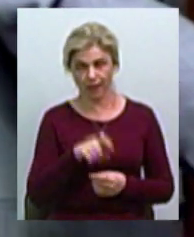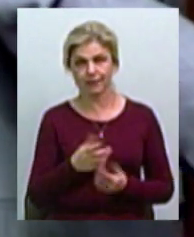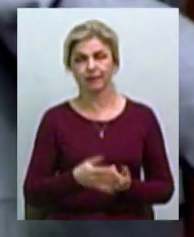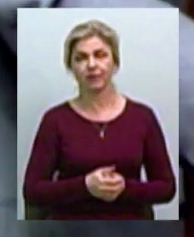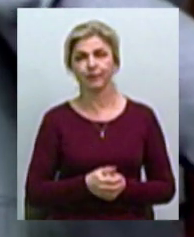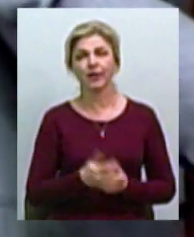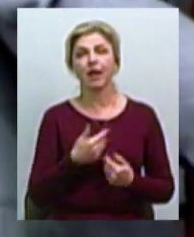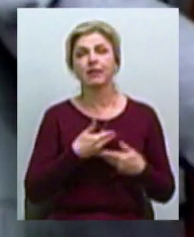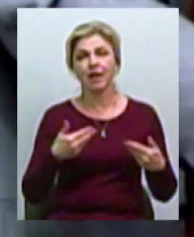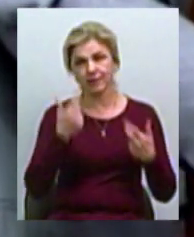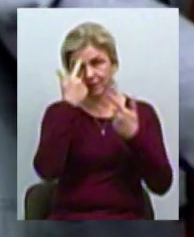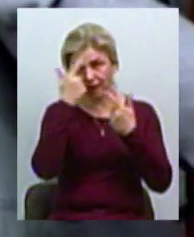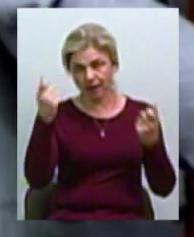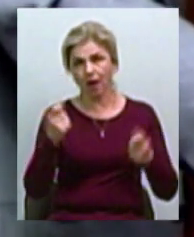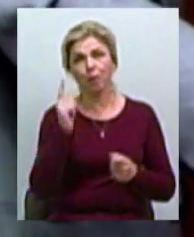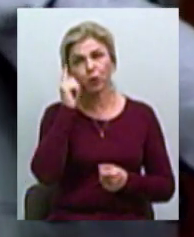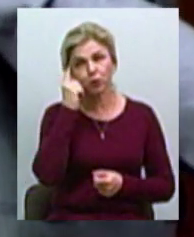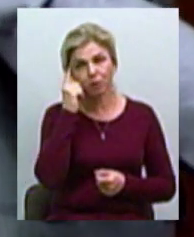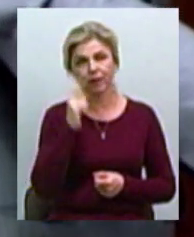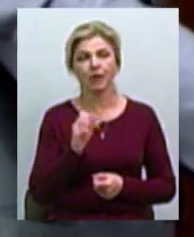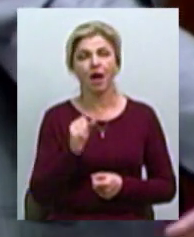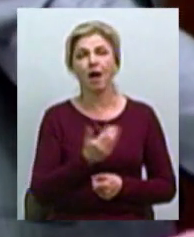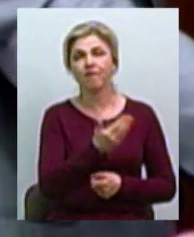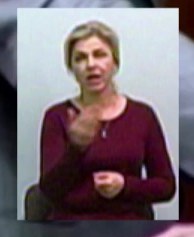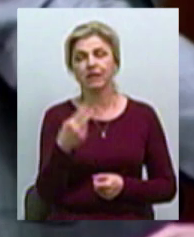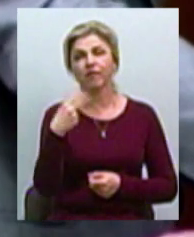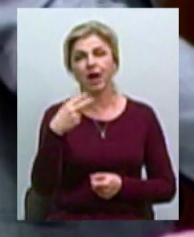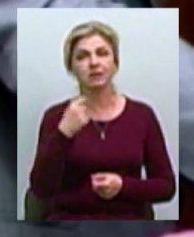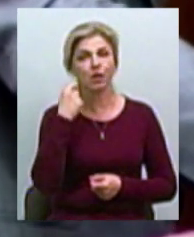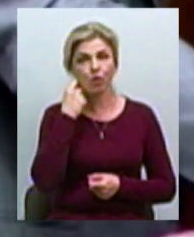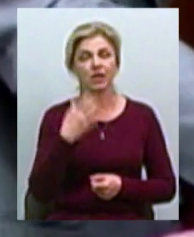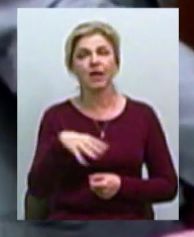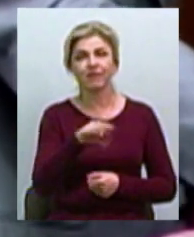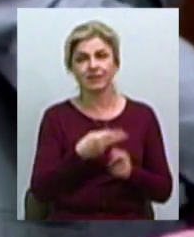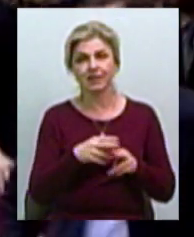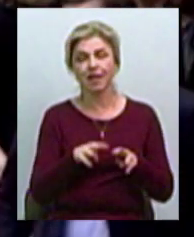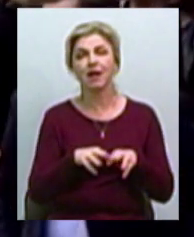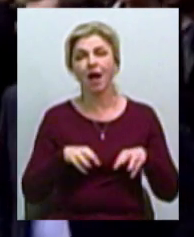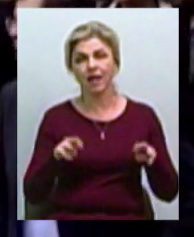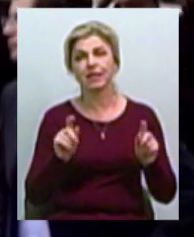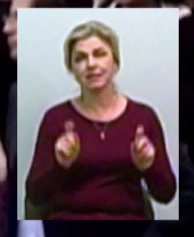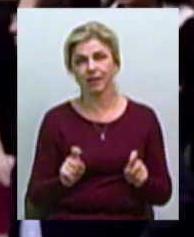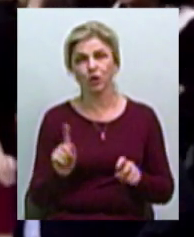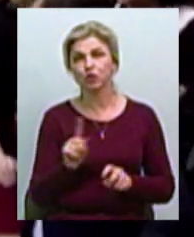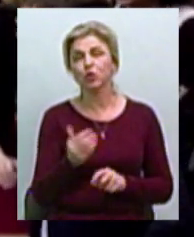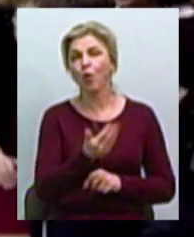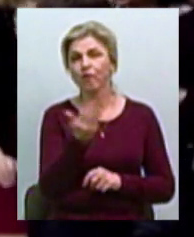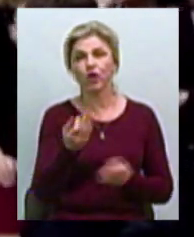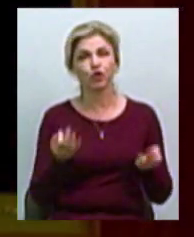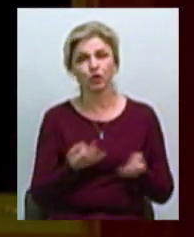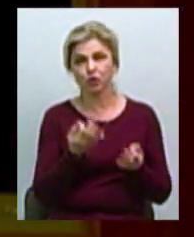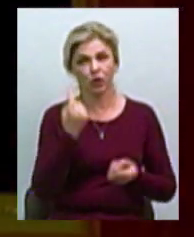Нас закликають подумати. Та ви ж 20 років в цій раді сиділи. Що ж ви нічого не